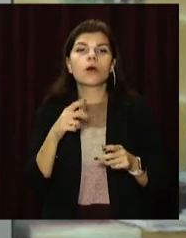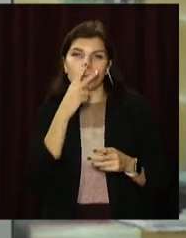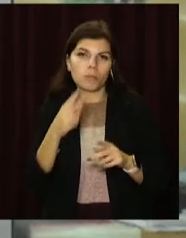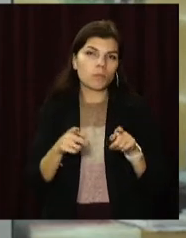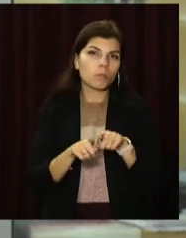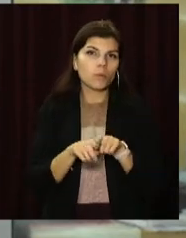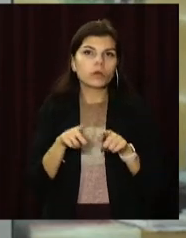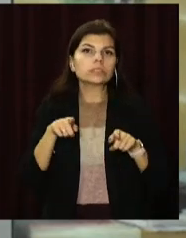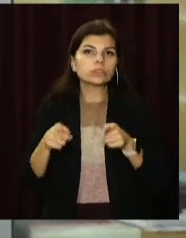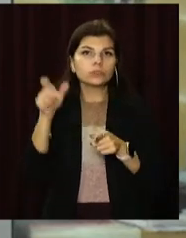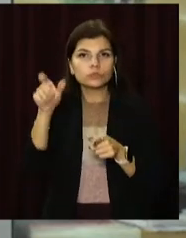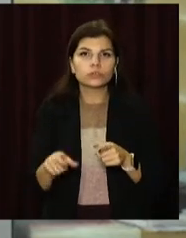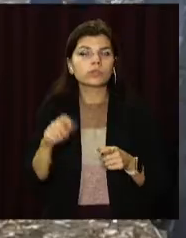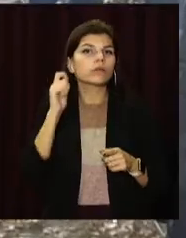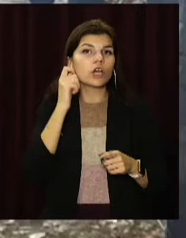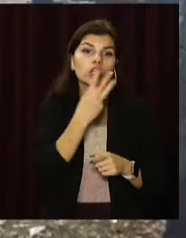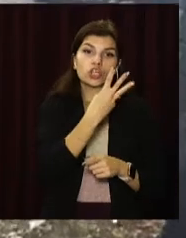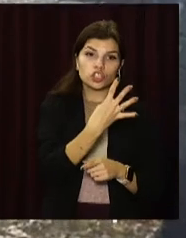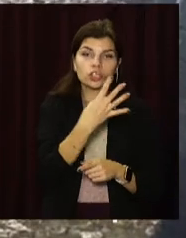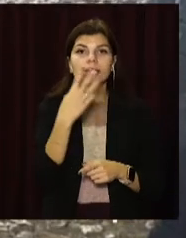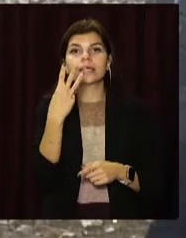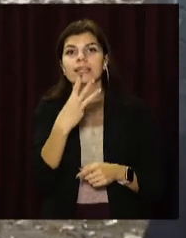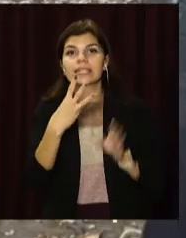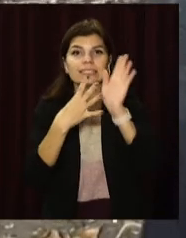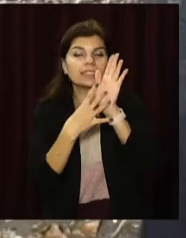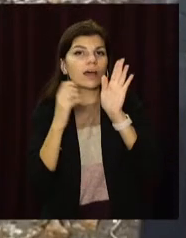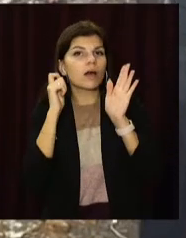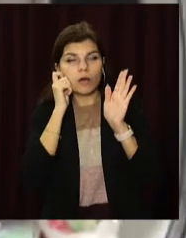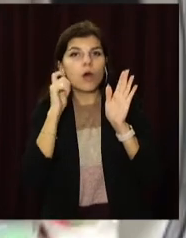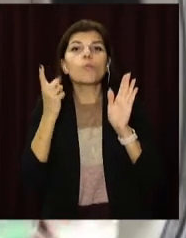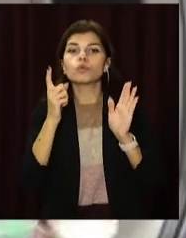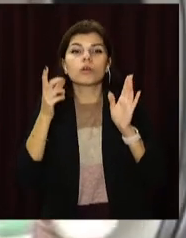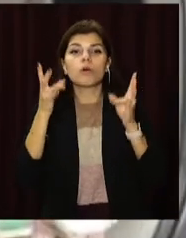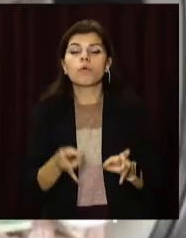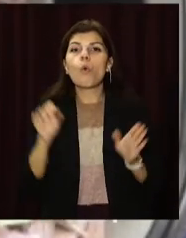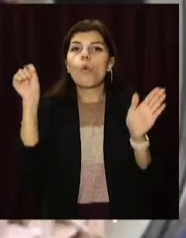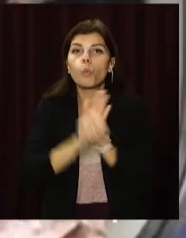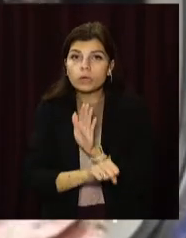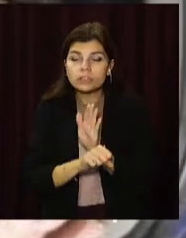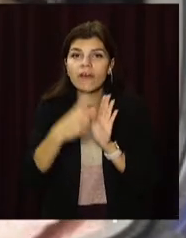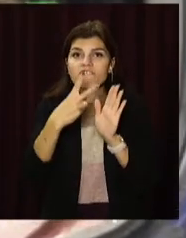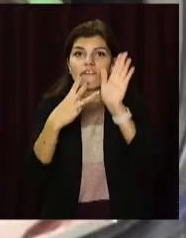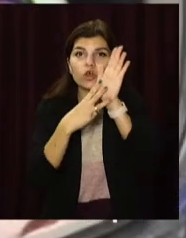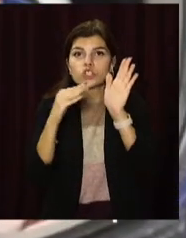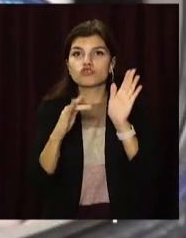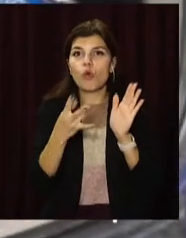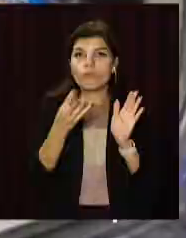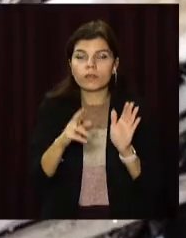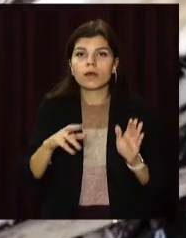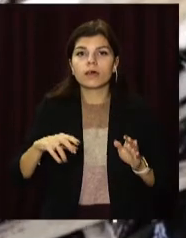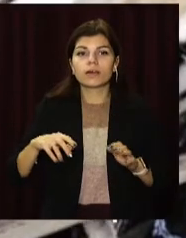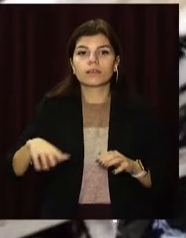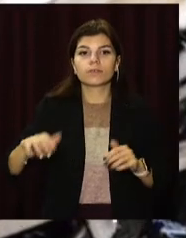області. Затримані чоловіки 34 та 39 років. Нагадаємо, вбивство сталося 28 жовтня на